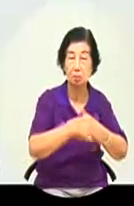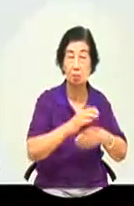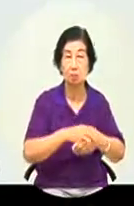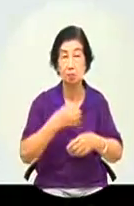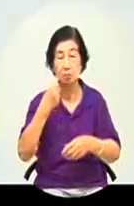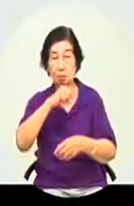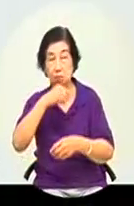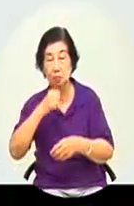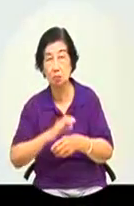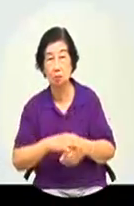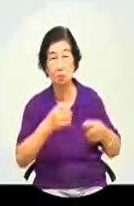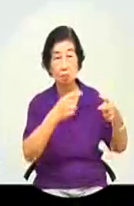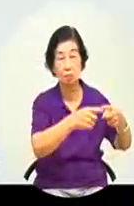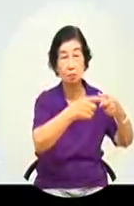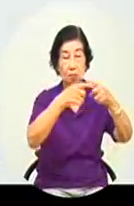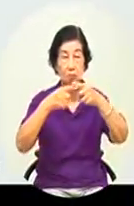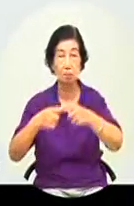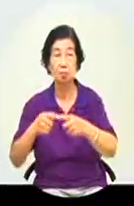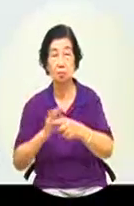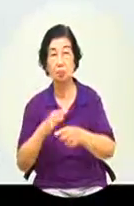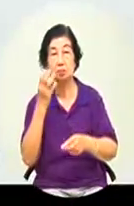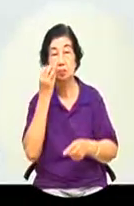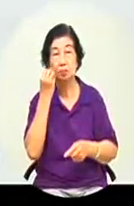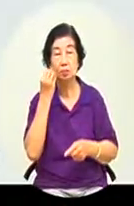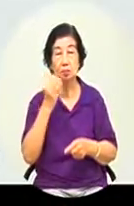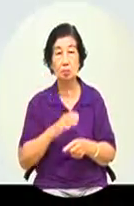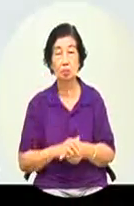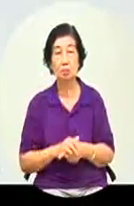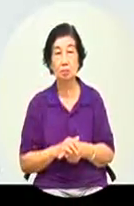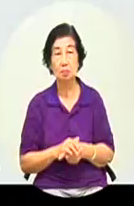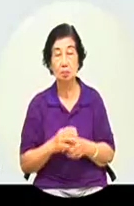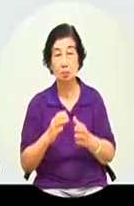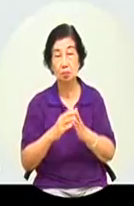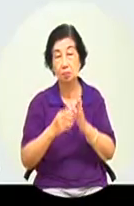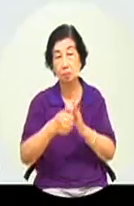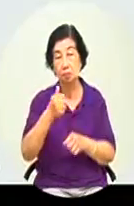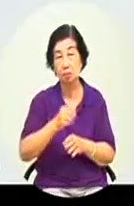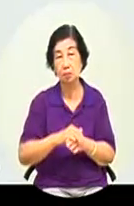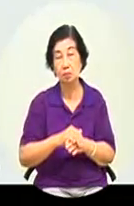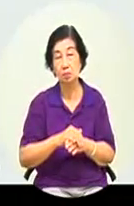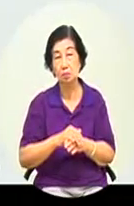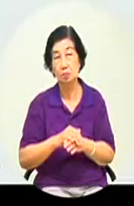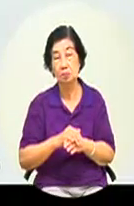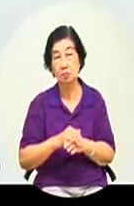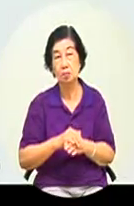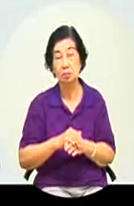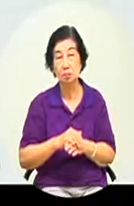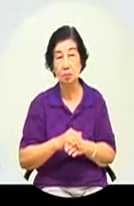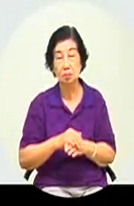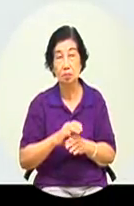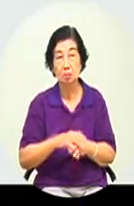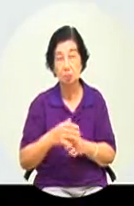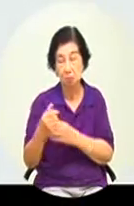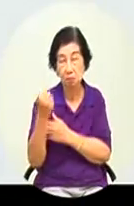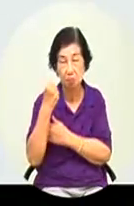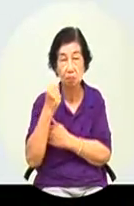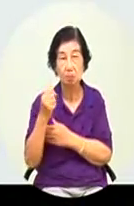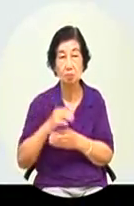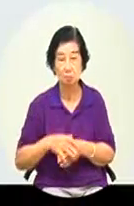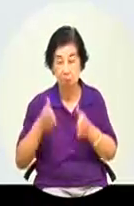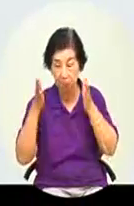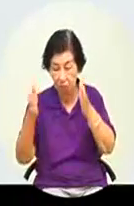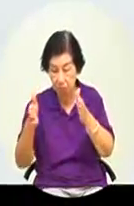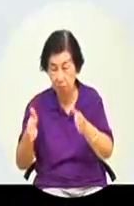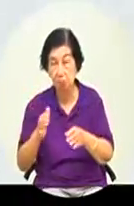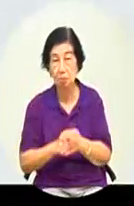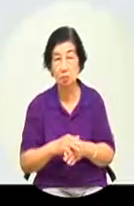台湾这边来观光的我们。观光局这边努力的方向，那目前我们的观光人数怎